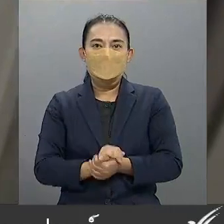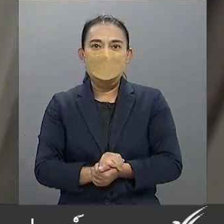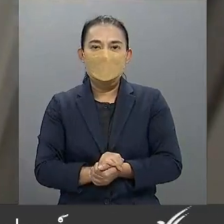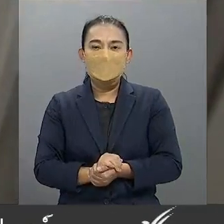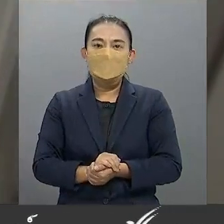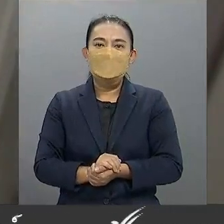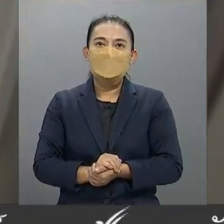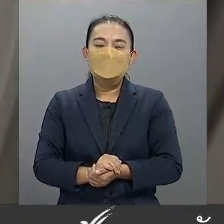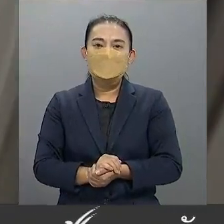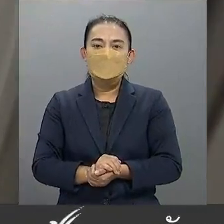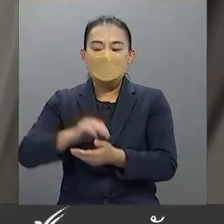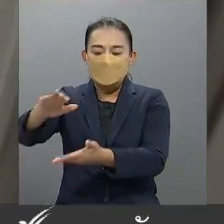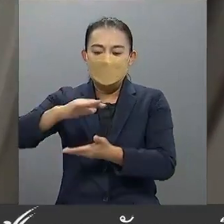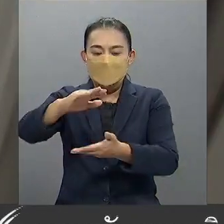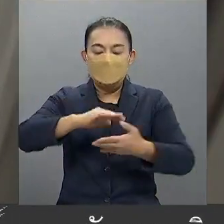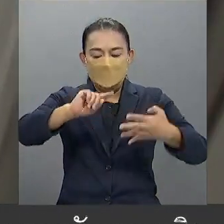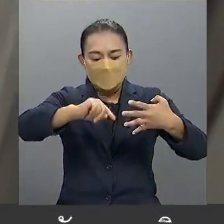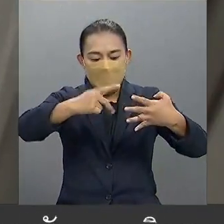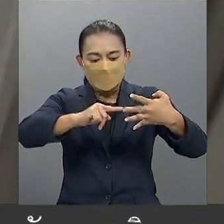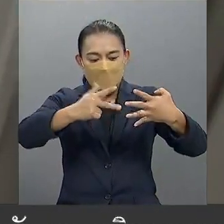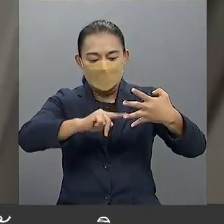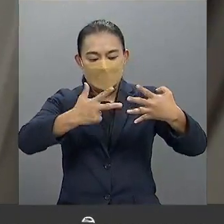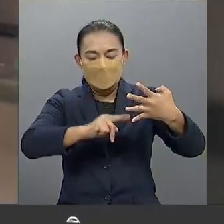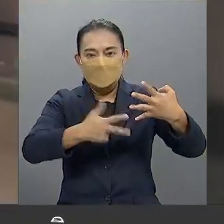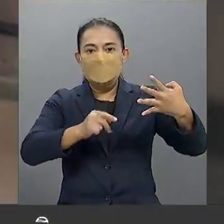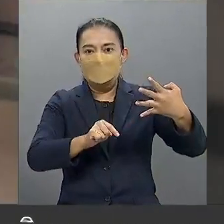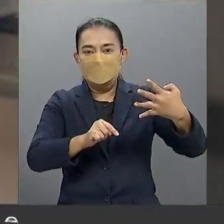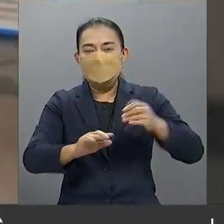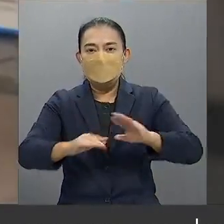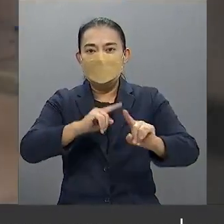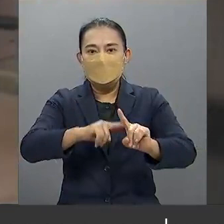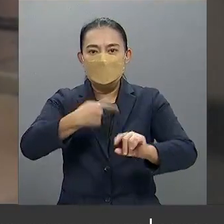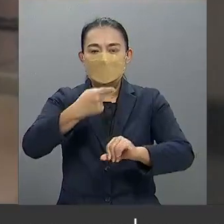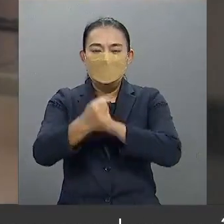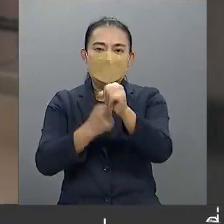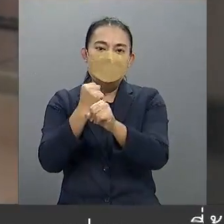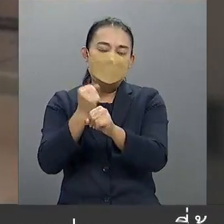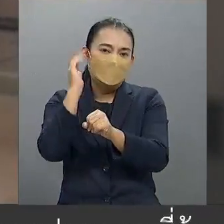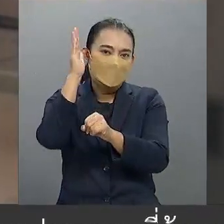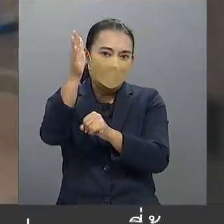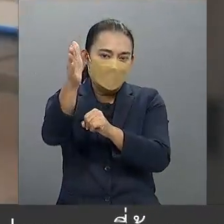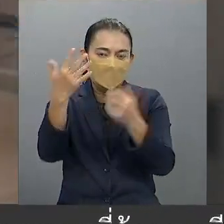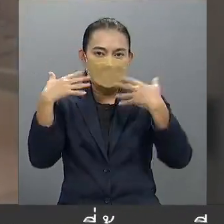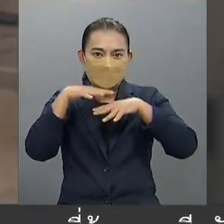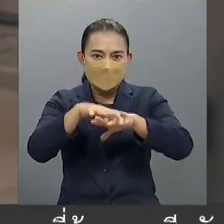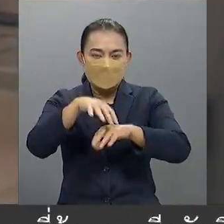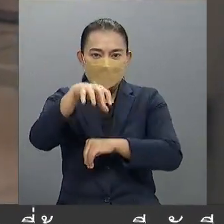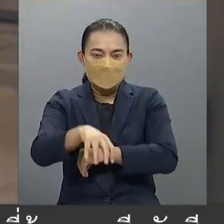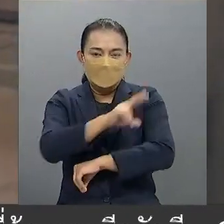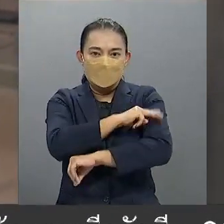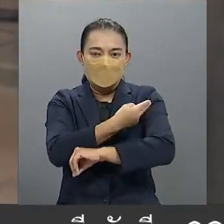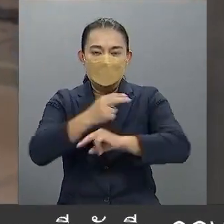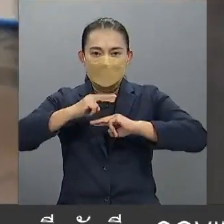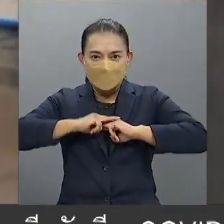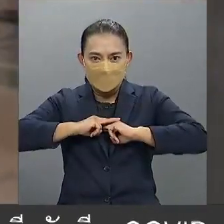ค์การในไตรมาสที่4หรือว่าต้นเดือนมกราคมปีหน้าซึ่งก็ได้ประสานกับทางโรงพยาบาลเอกชนเพื่อคาดการณ์การ